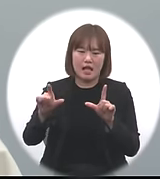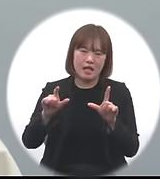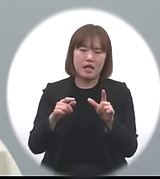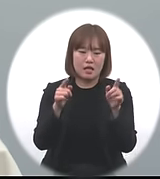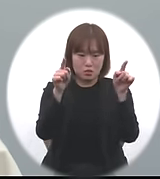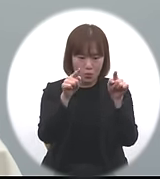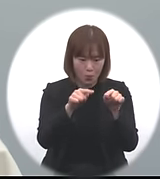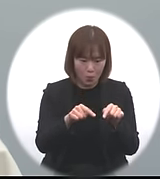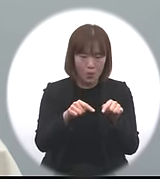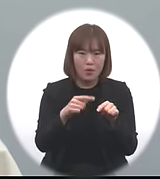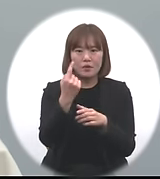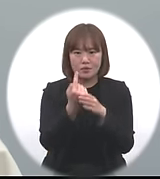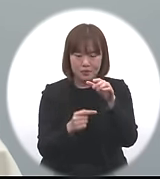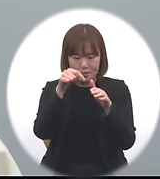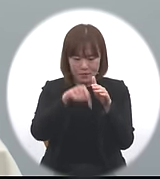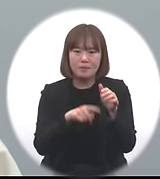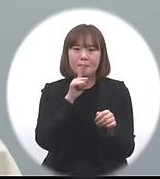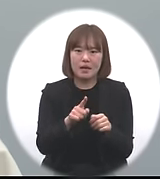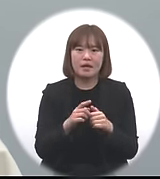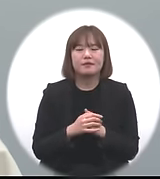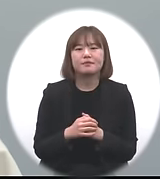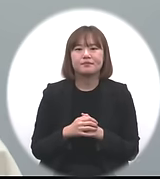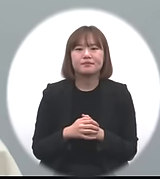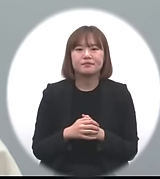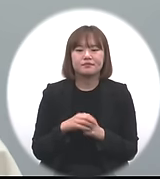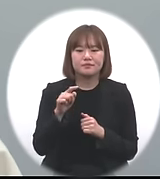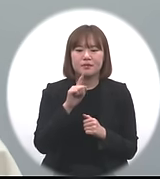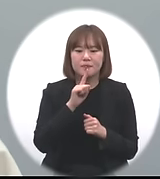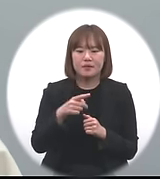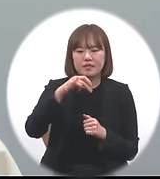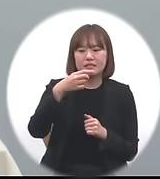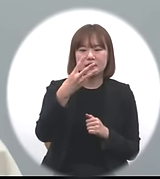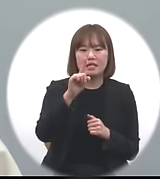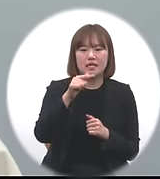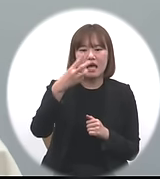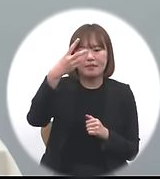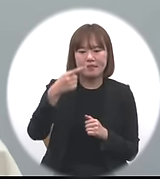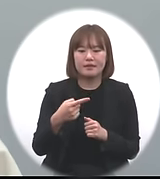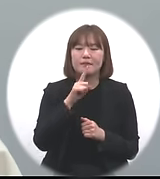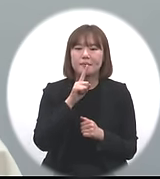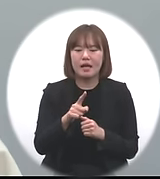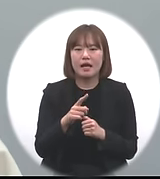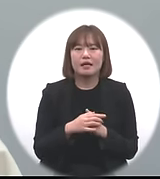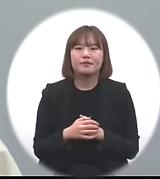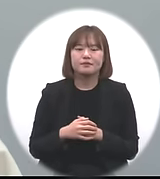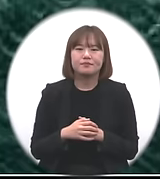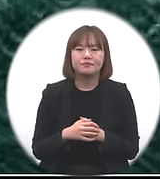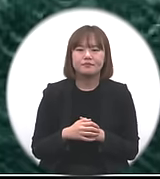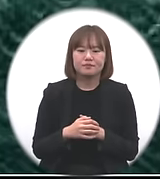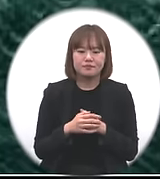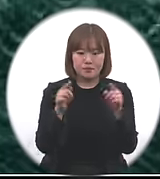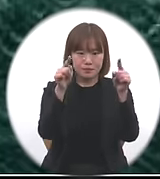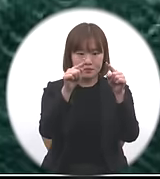있습니다. 하지만 대부분은 전부 다 홈이 좁고 깊어요. 그래서 저 구멍을 메꿔야 됩니다. 저걸 보통 우리가 실란트라고 합니다.